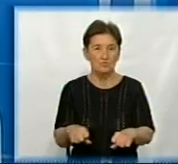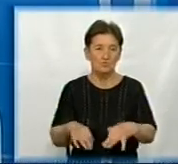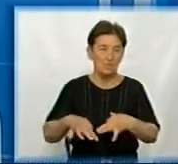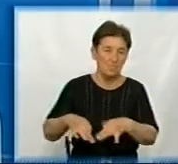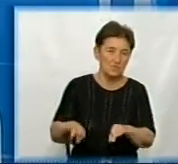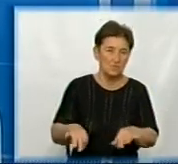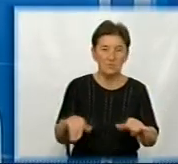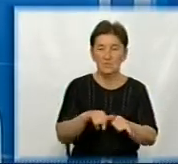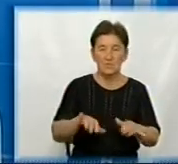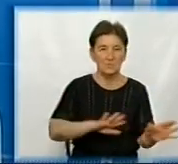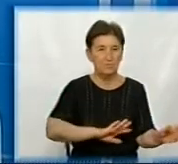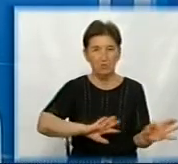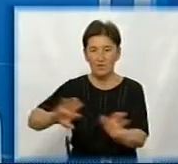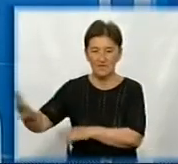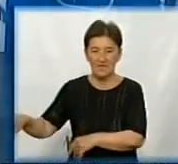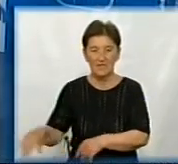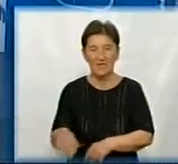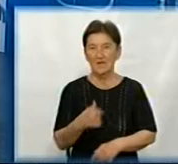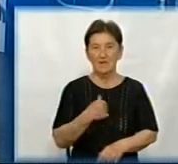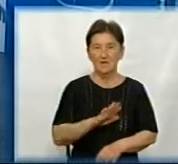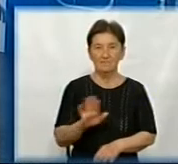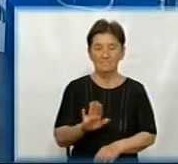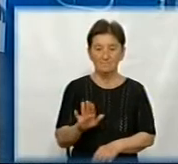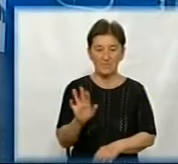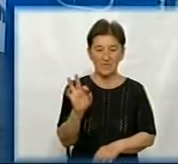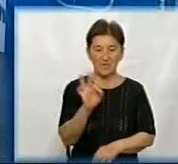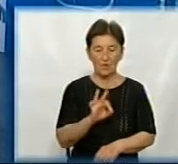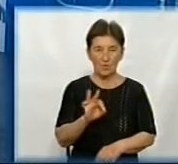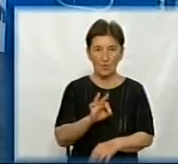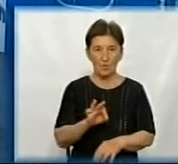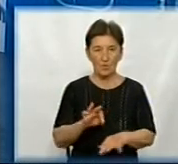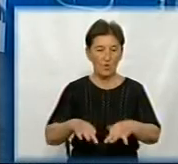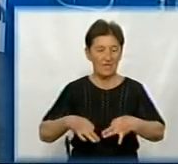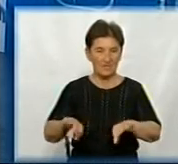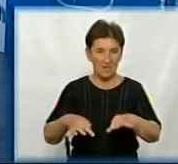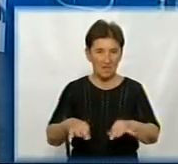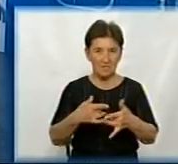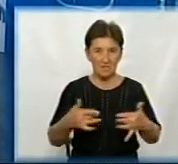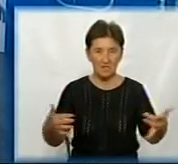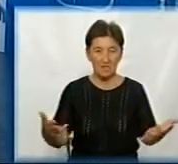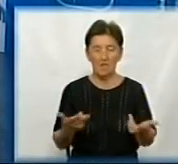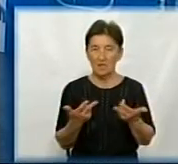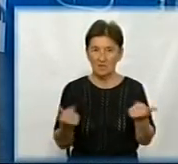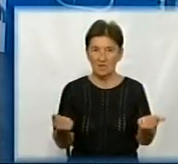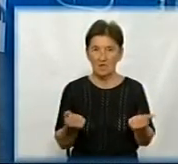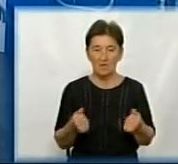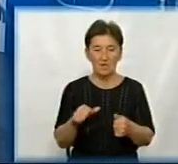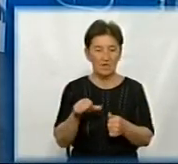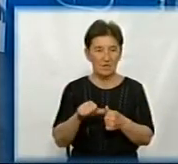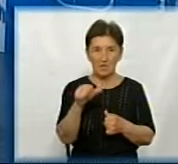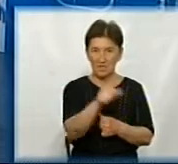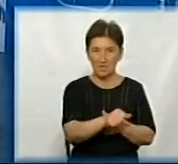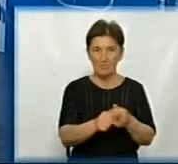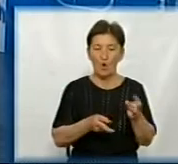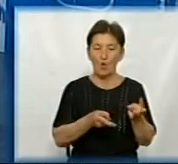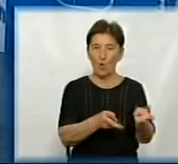десь поїхали. Ні. І навпаки, стосовно техніки і автомобілів, тому що, да, дійсно, ще крім котелень,